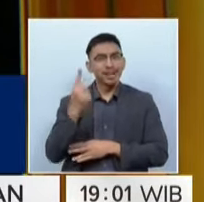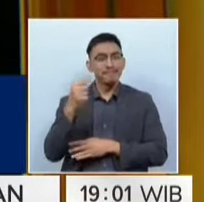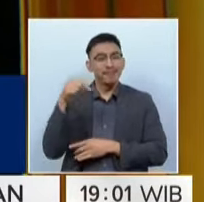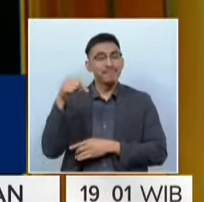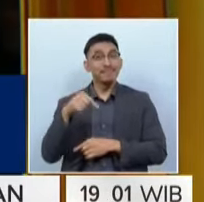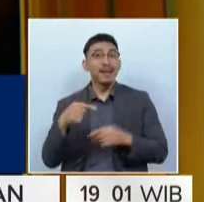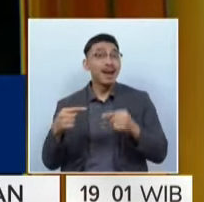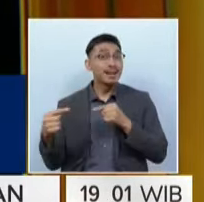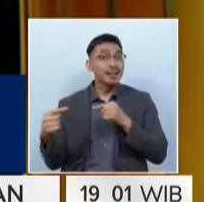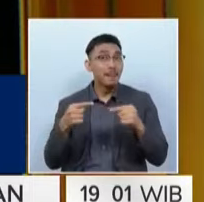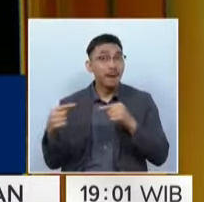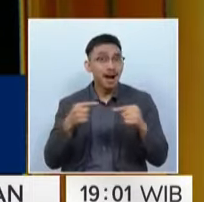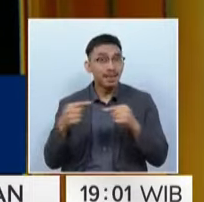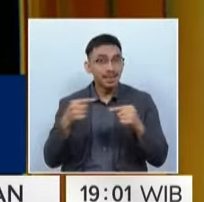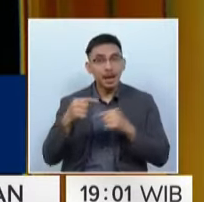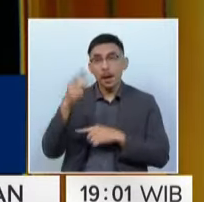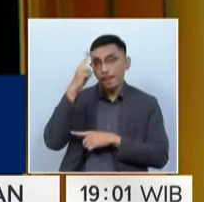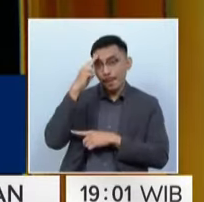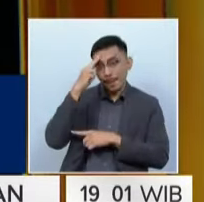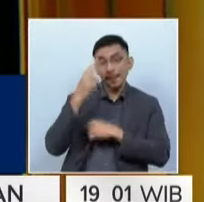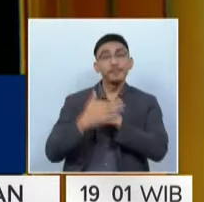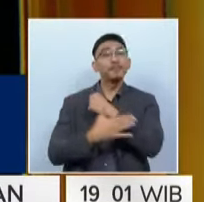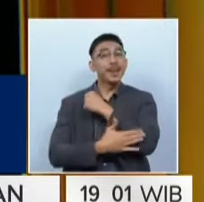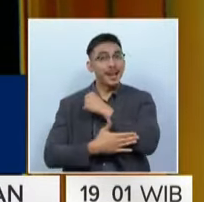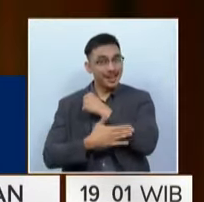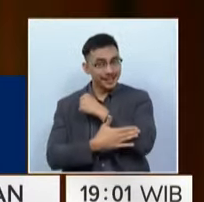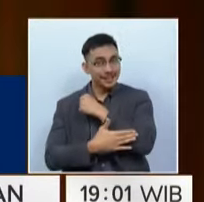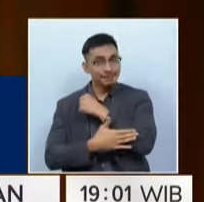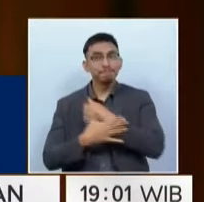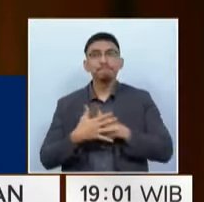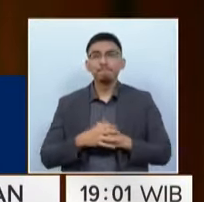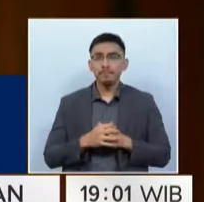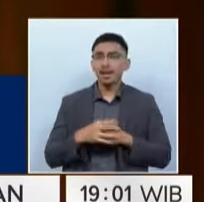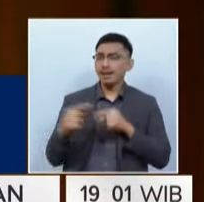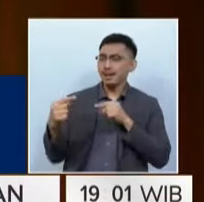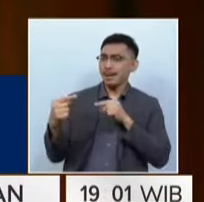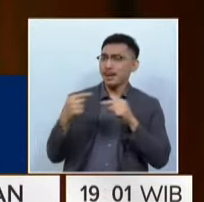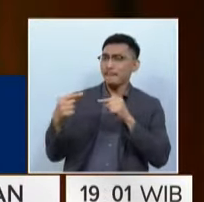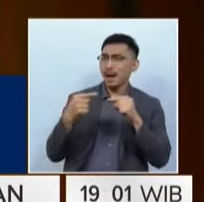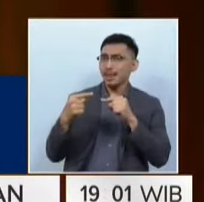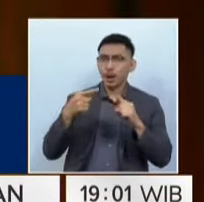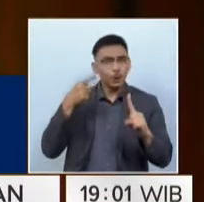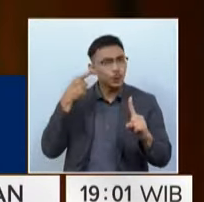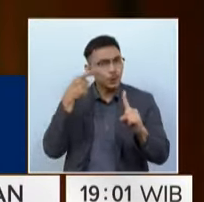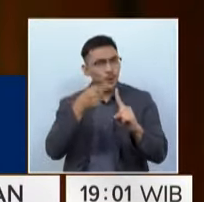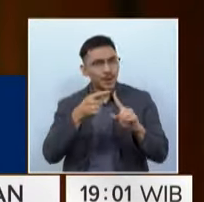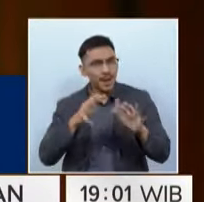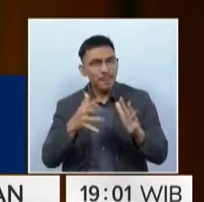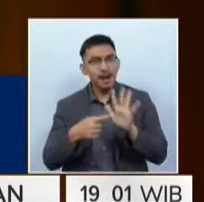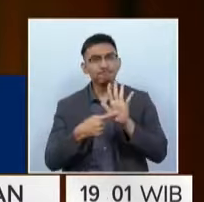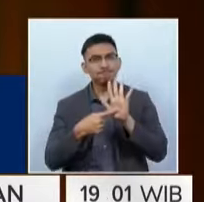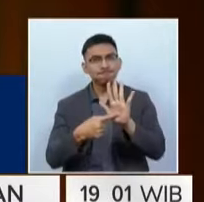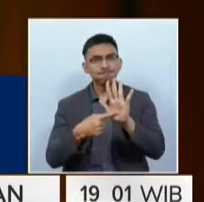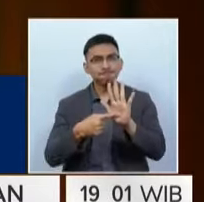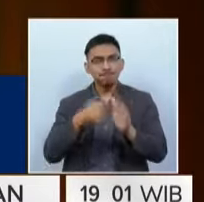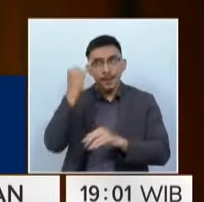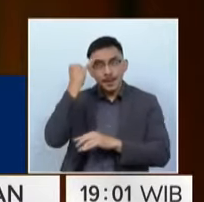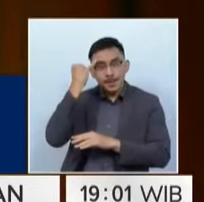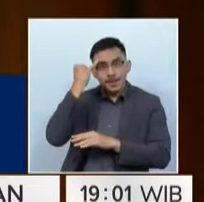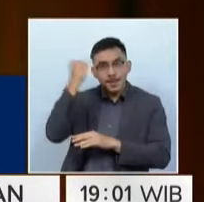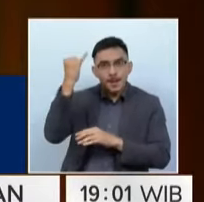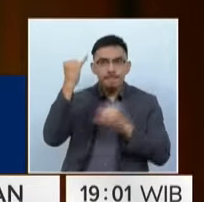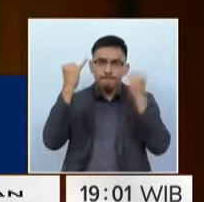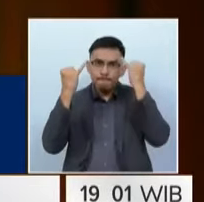kandidat pemimpin negeri Karena esensi debat adalah menghadirkan ide dan gagasan yang tidak